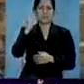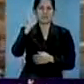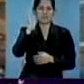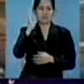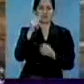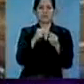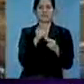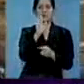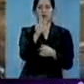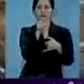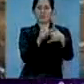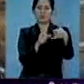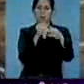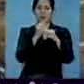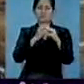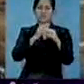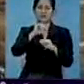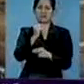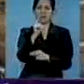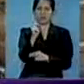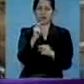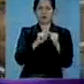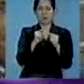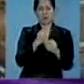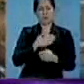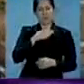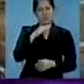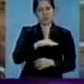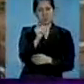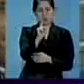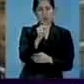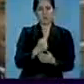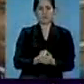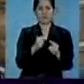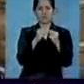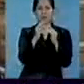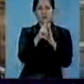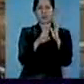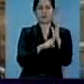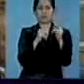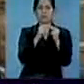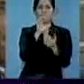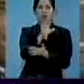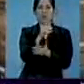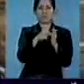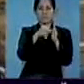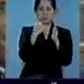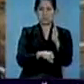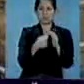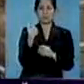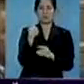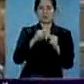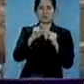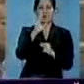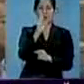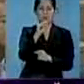ะครับแต่ผมเห็นว่าคุณประท้วงคุณจตุพรกำลังผิดข้อบังคับข้อที่61และผมประท้วงท่านประธาน